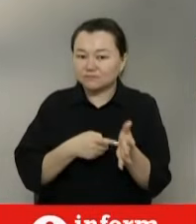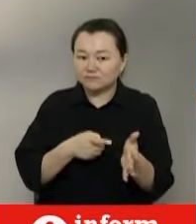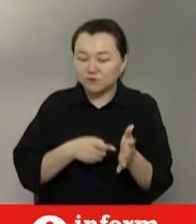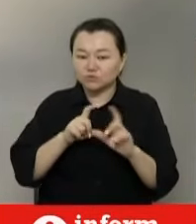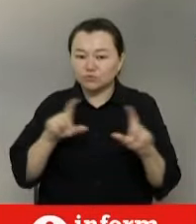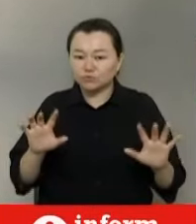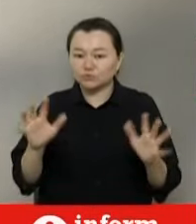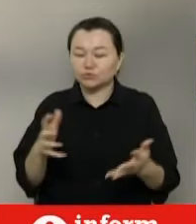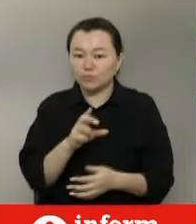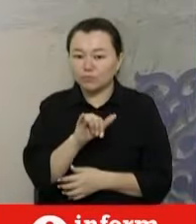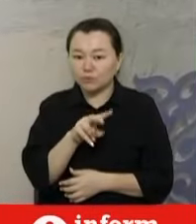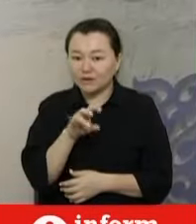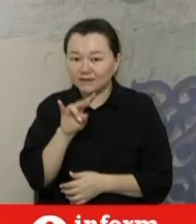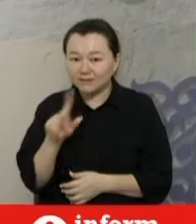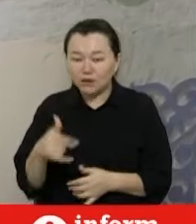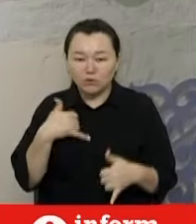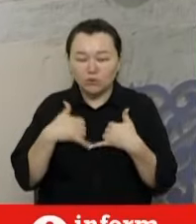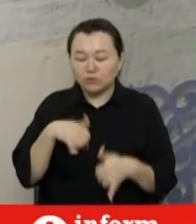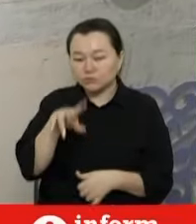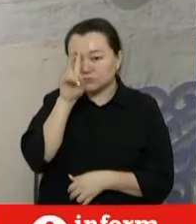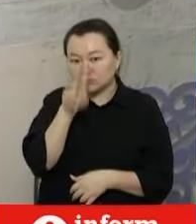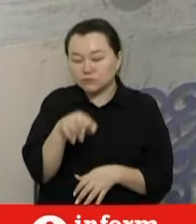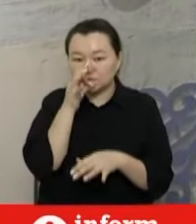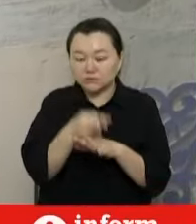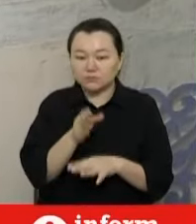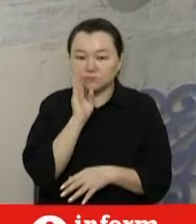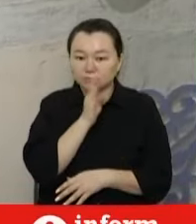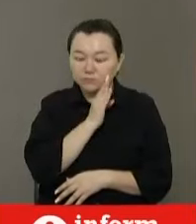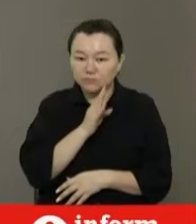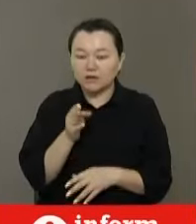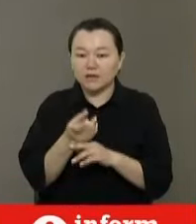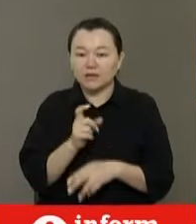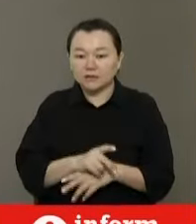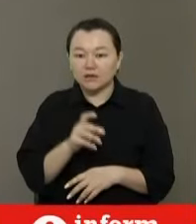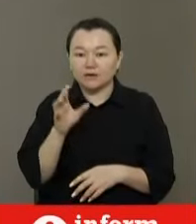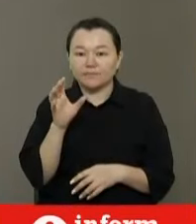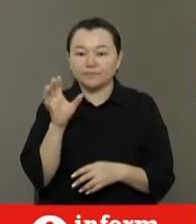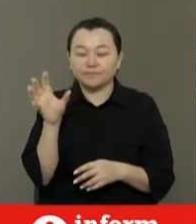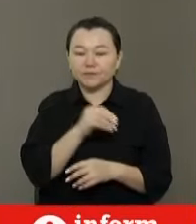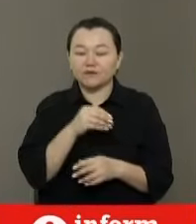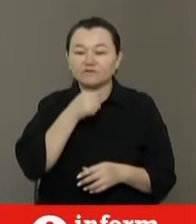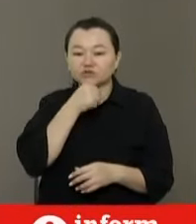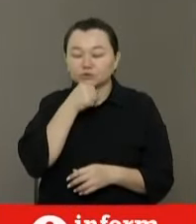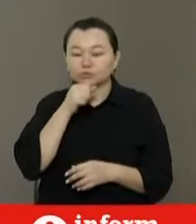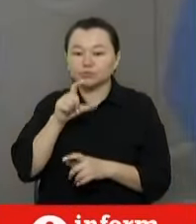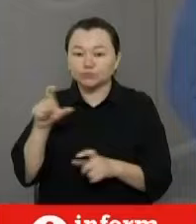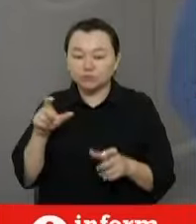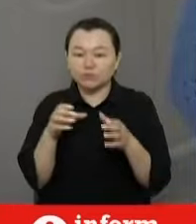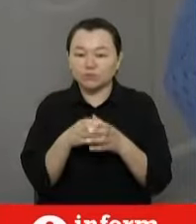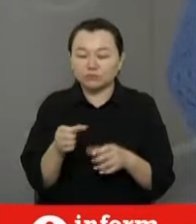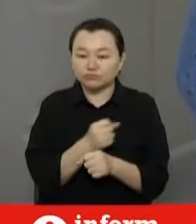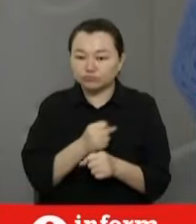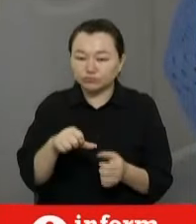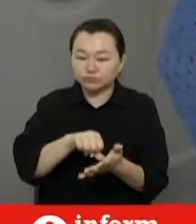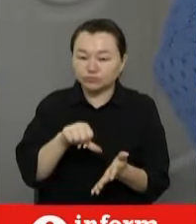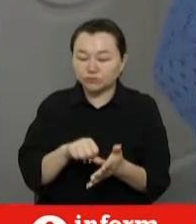болған буллингтен ұстаздар бейхабар дейді жәбірленушінің анасы. Білім ошағының басшылығы жоғары сынып оқушысының бұған дейін топтық төбелеске қатысып